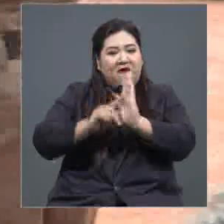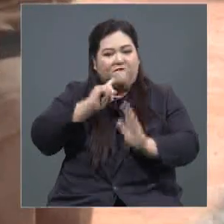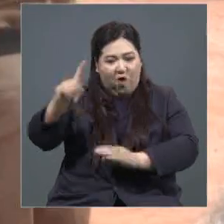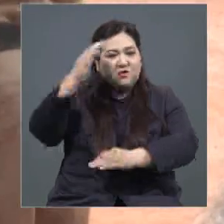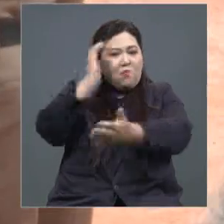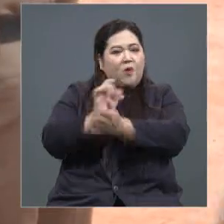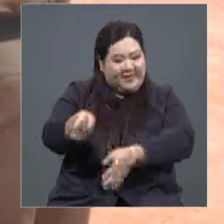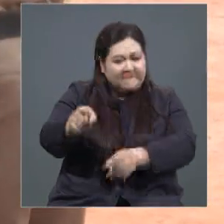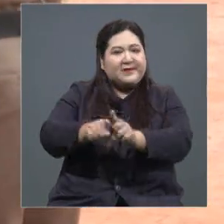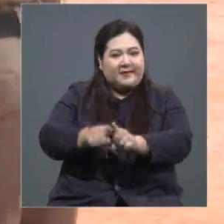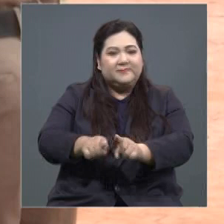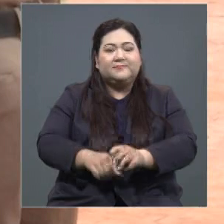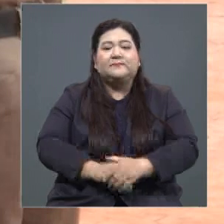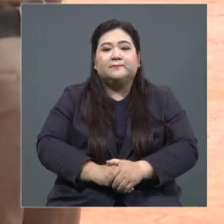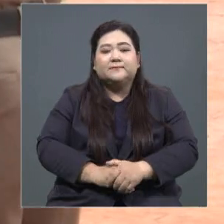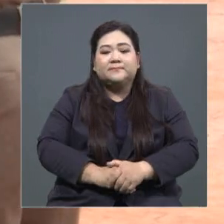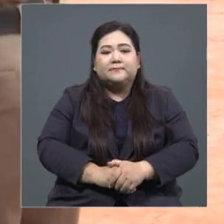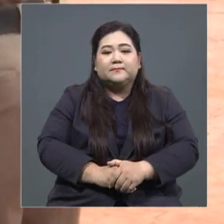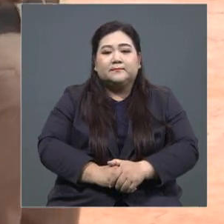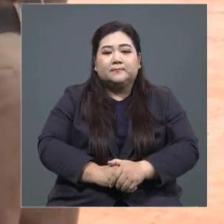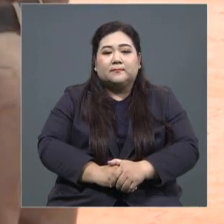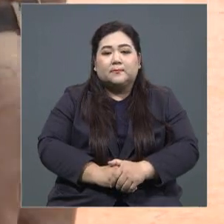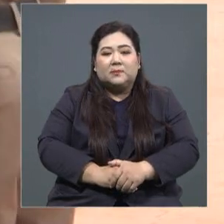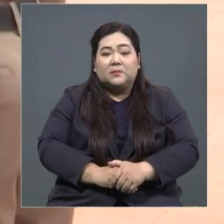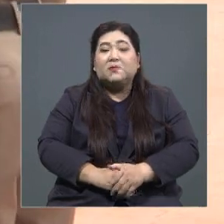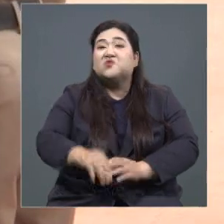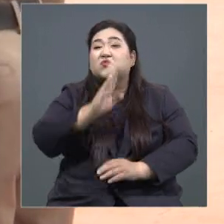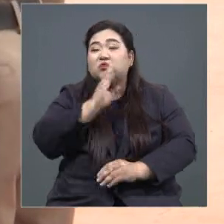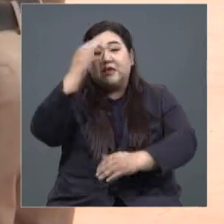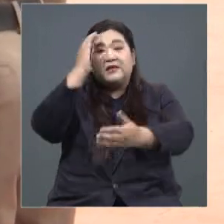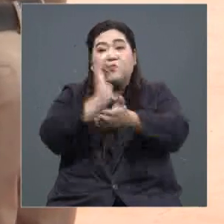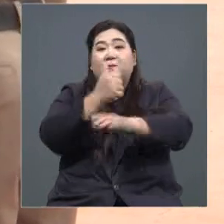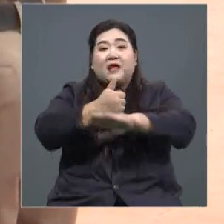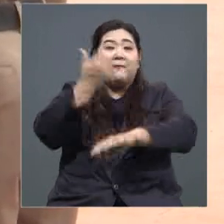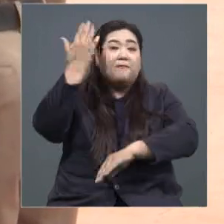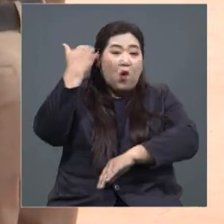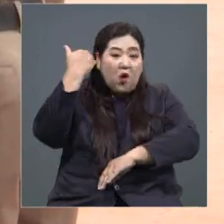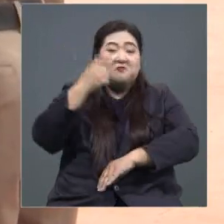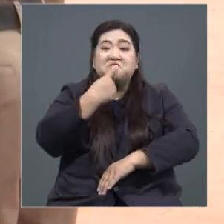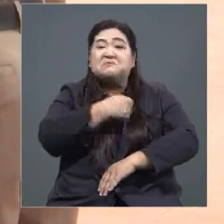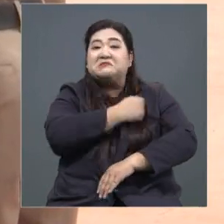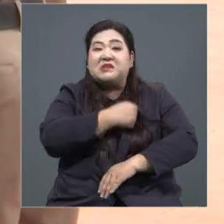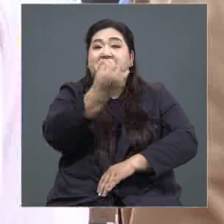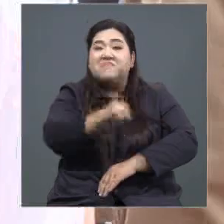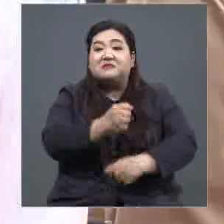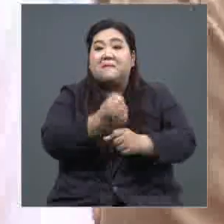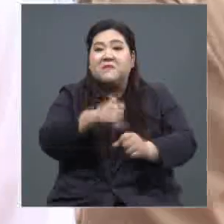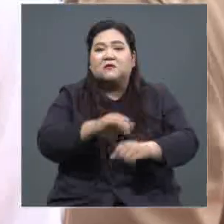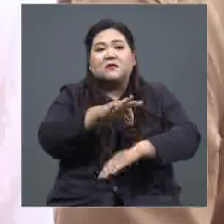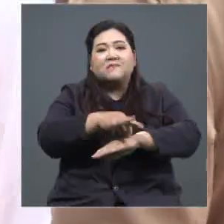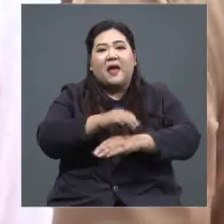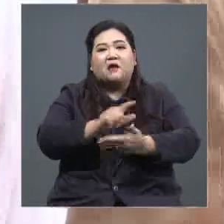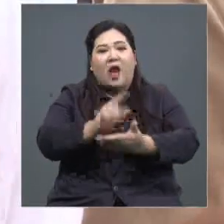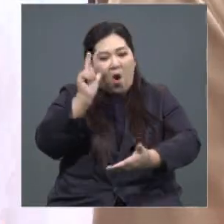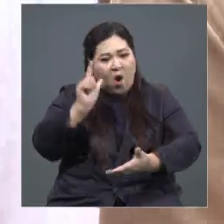ตาปูนต่อไปอย่างไรก็ตามพลตำรวจเอกต่อศักดิ์ยังละอายใจแก่ใจอยู่ก็ต้องลาออกจากการเป็นผบ.ต